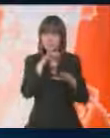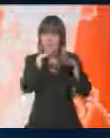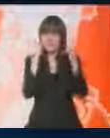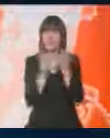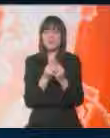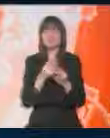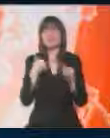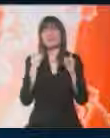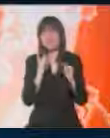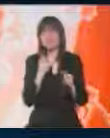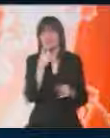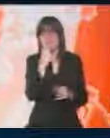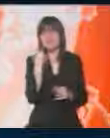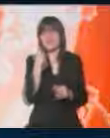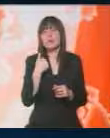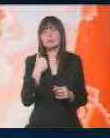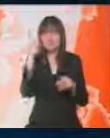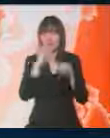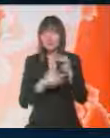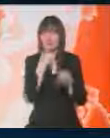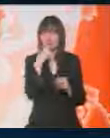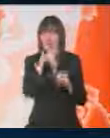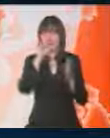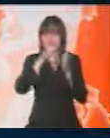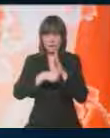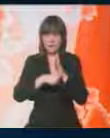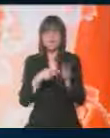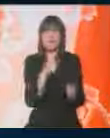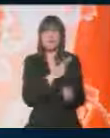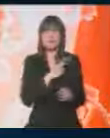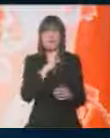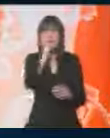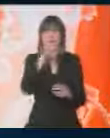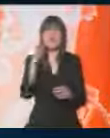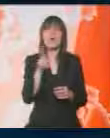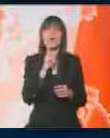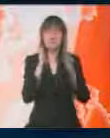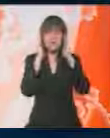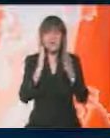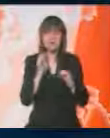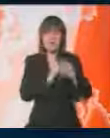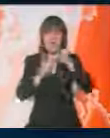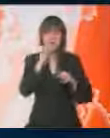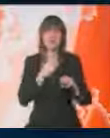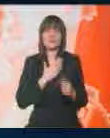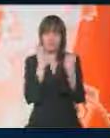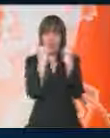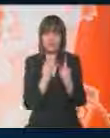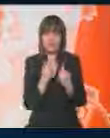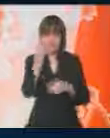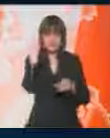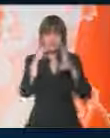to ćemo danas vidjeti. Već smo rekli da u ovom trenutku imamo one koji verovatno će braniti svoje pozicije, pre